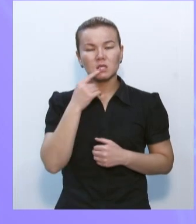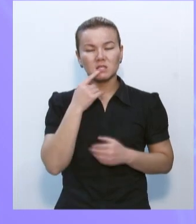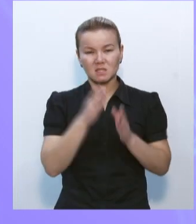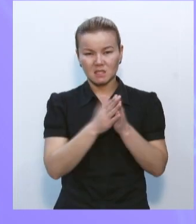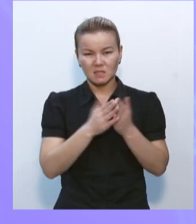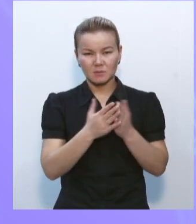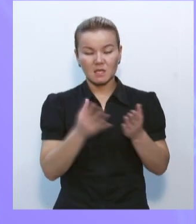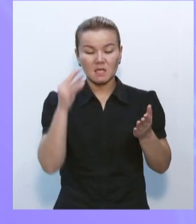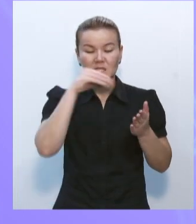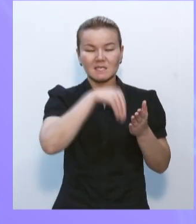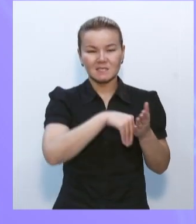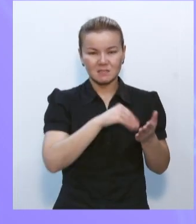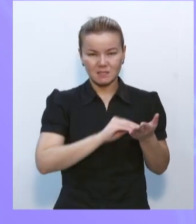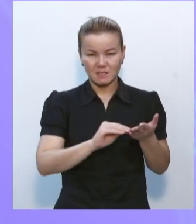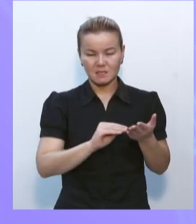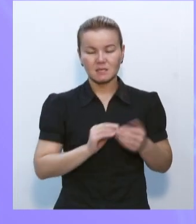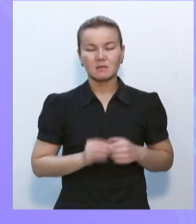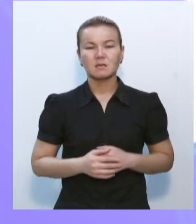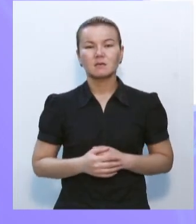китепке киргизилген.